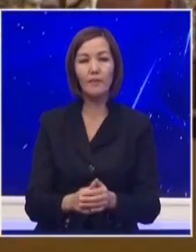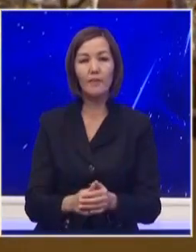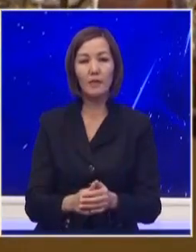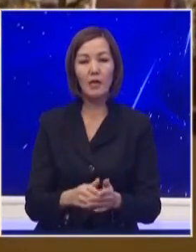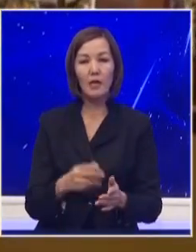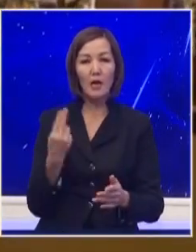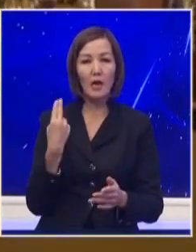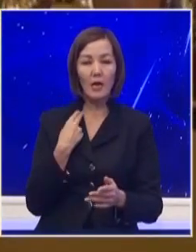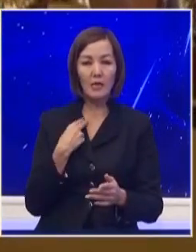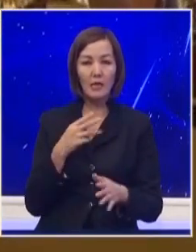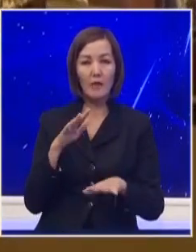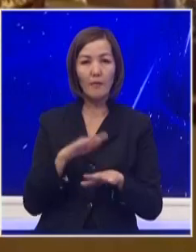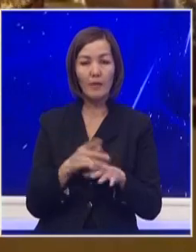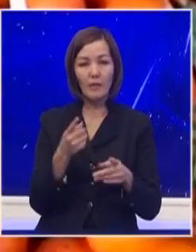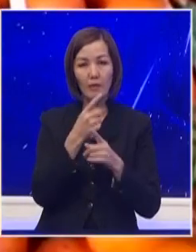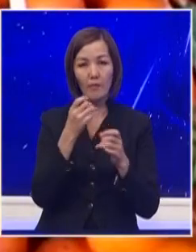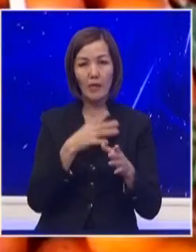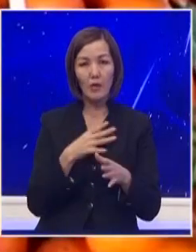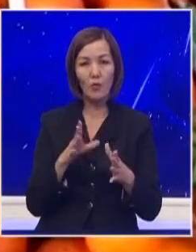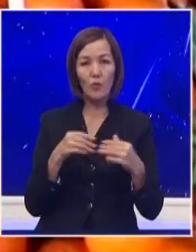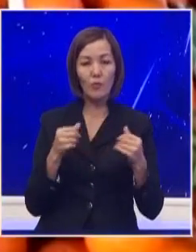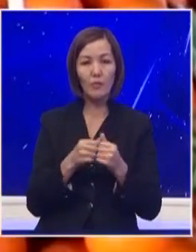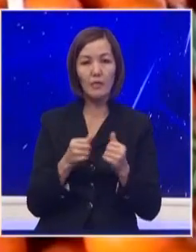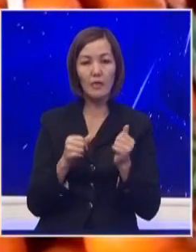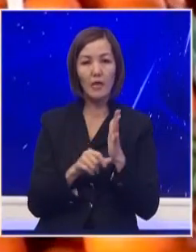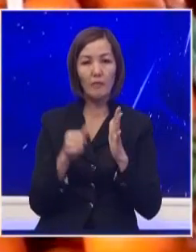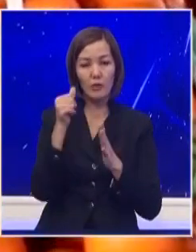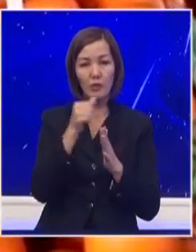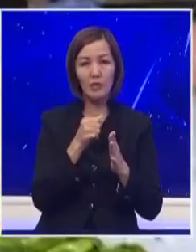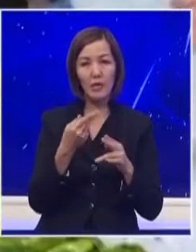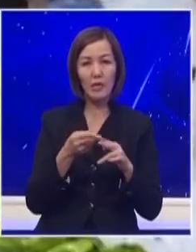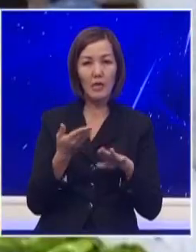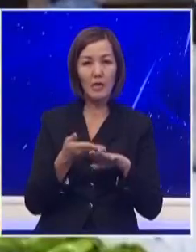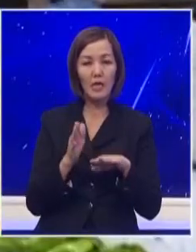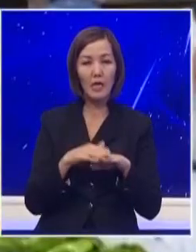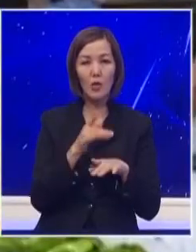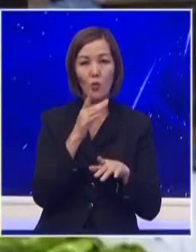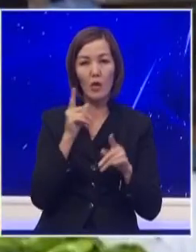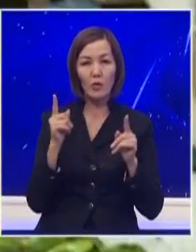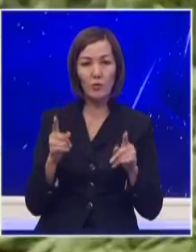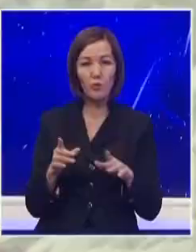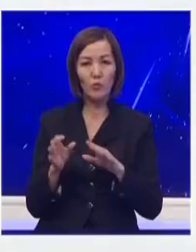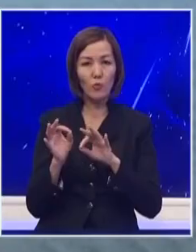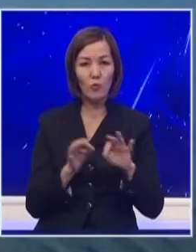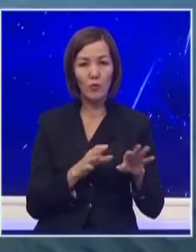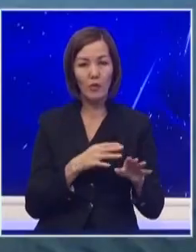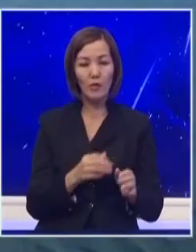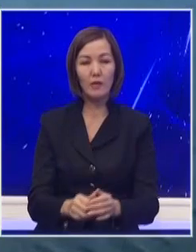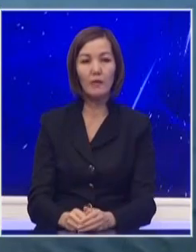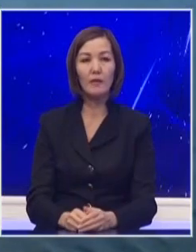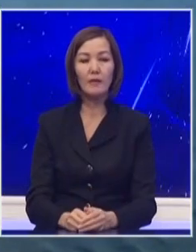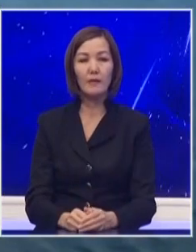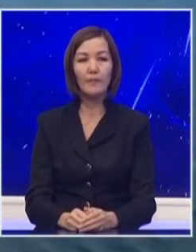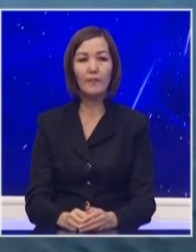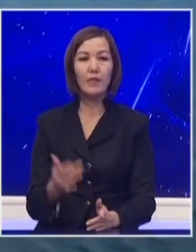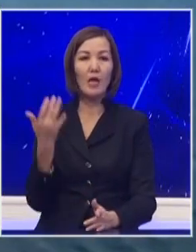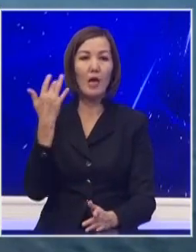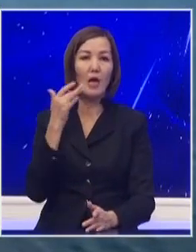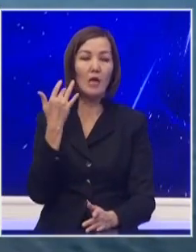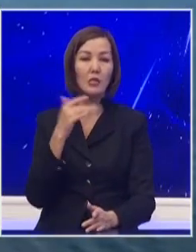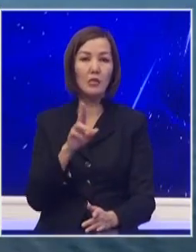жаһан жаңалықтарында. Әлемді жайлаған инфляция барған сайын асауланып бас бермей өдеп барады. Ресми дерек осылай дейді. Осы